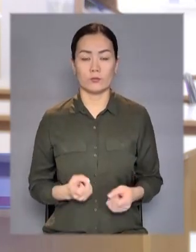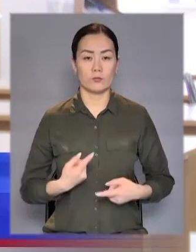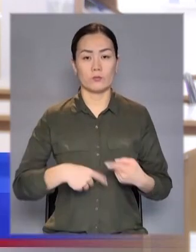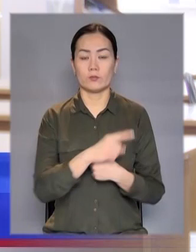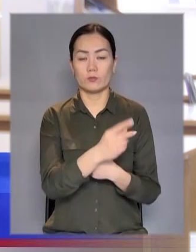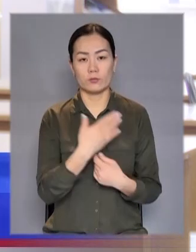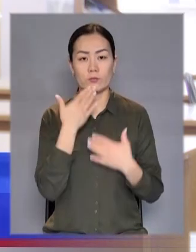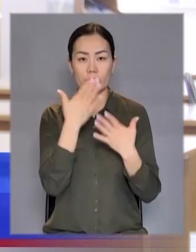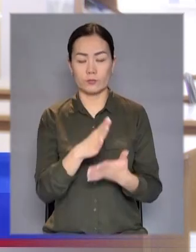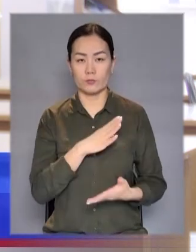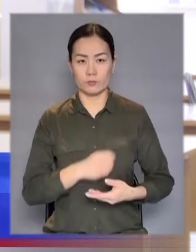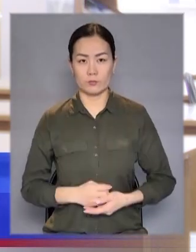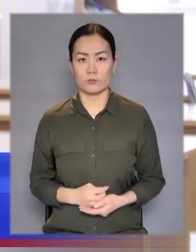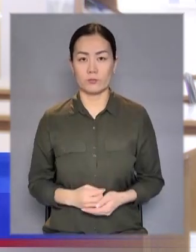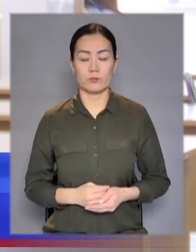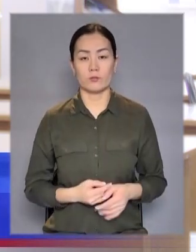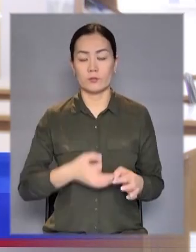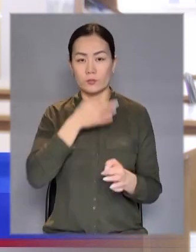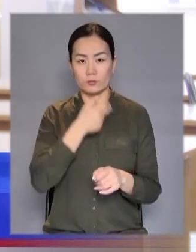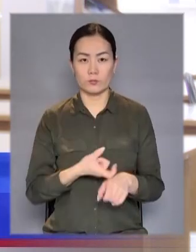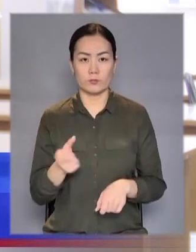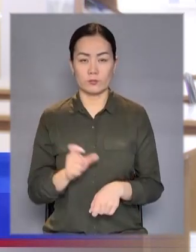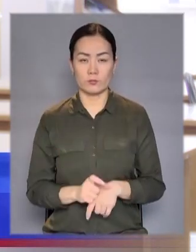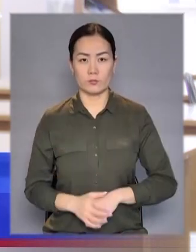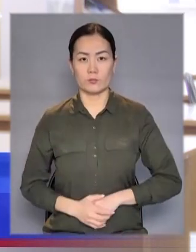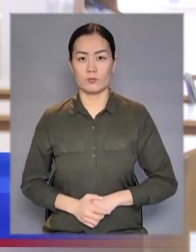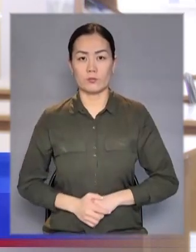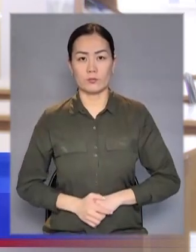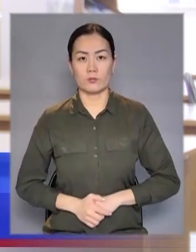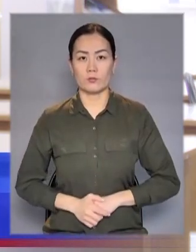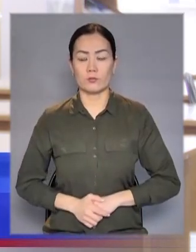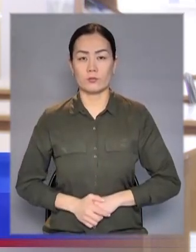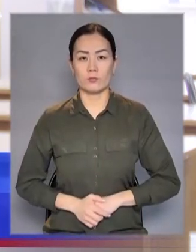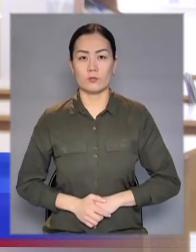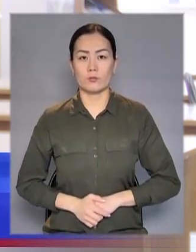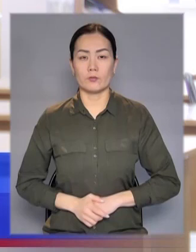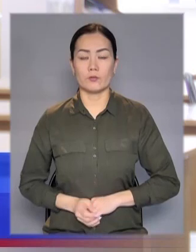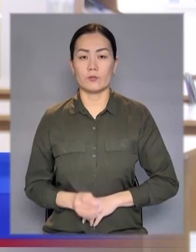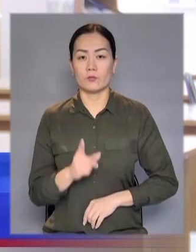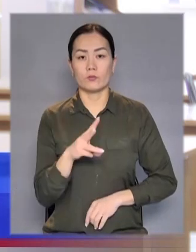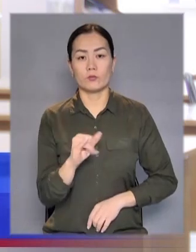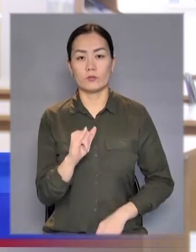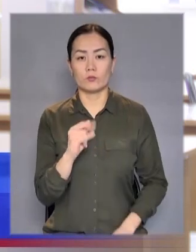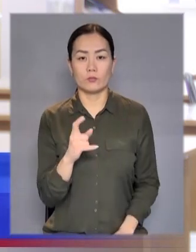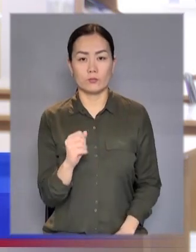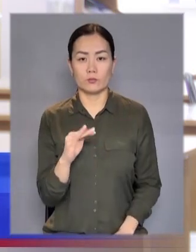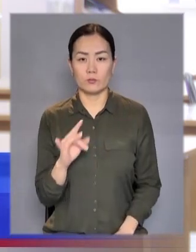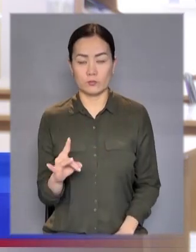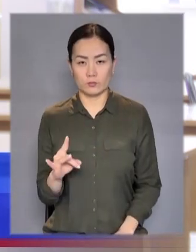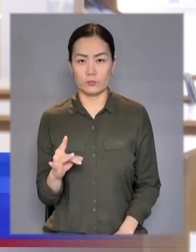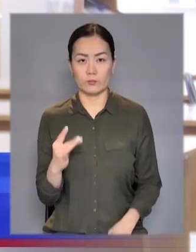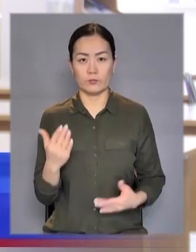оларды оқыдық. Бізге қатты, өте қатты ұнады. Біз Мұзафар